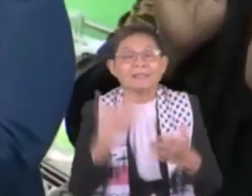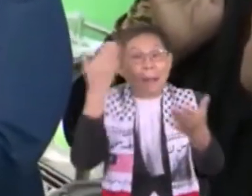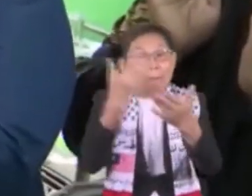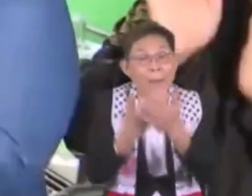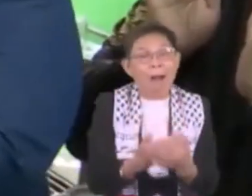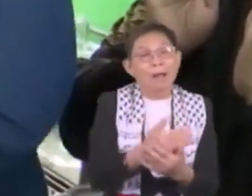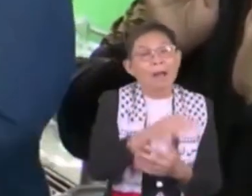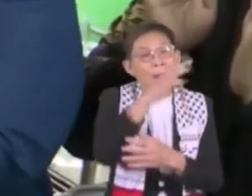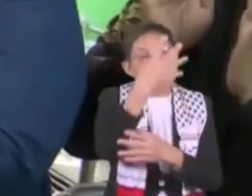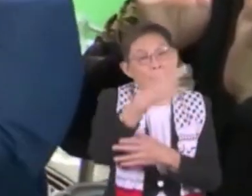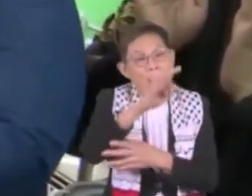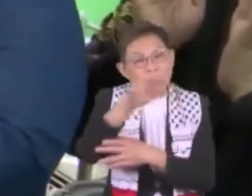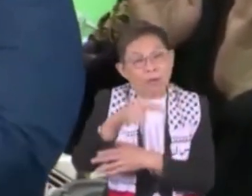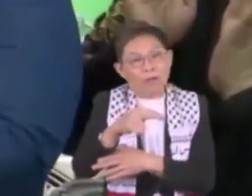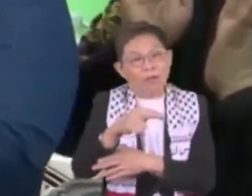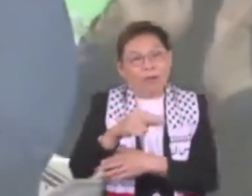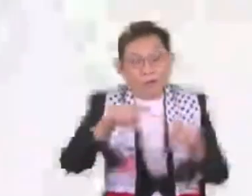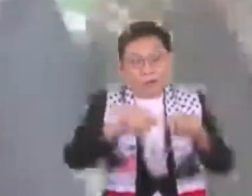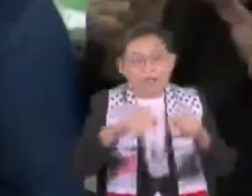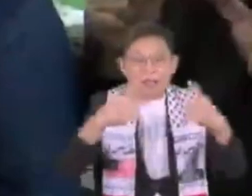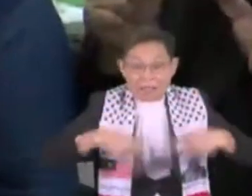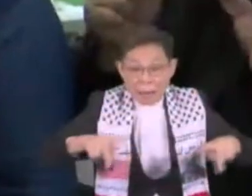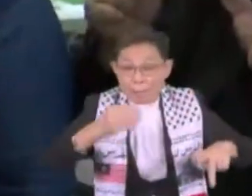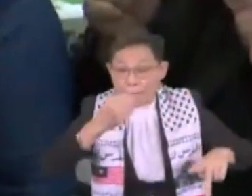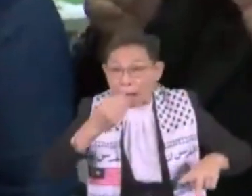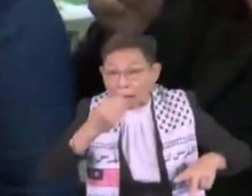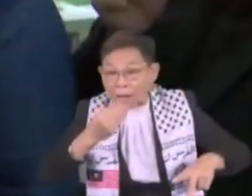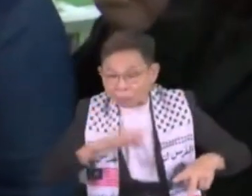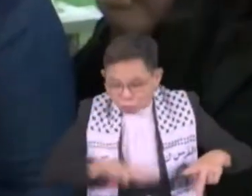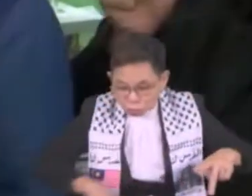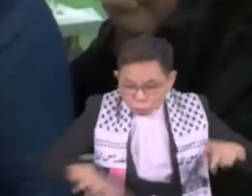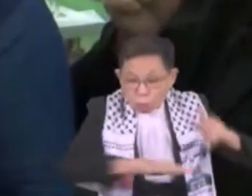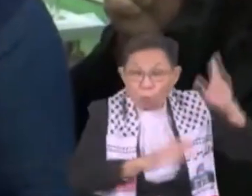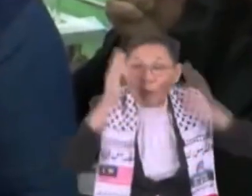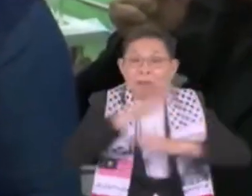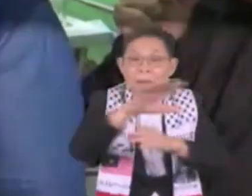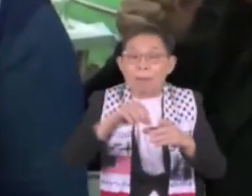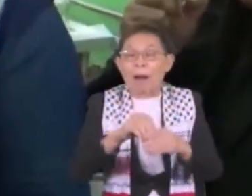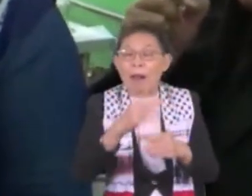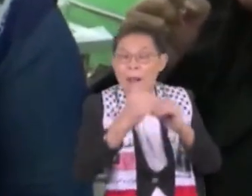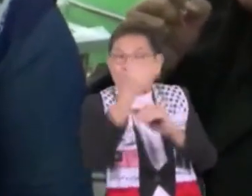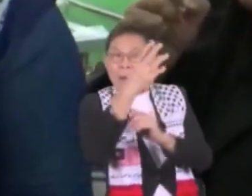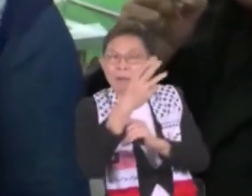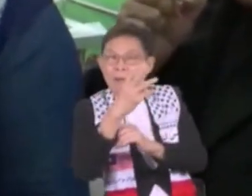Setakat ini kira-kira 14,000 premis perniagaan makanan di seluruh negara termasuk lebih